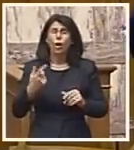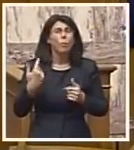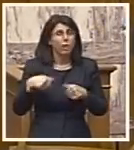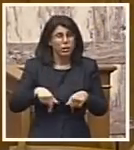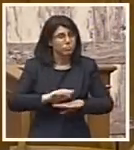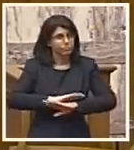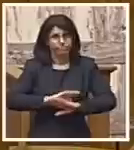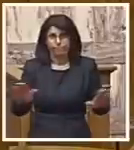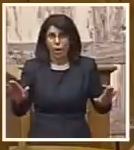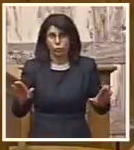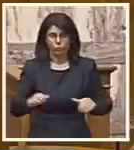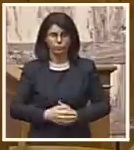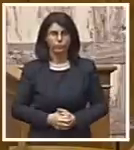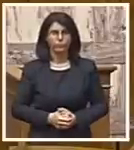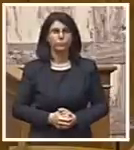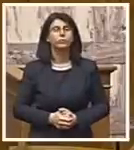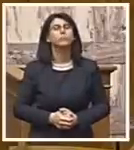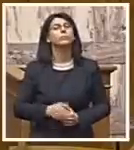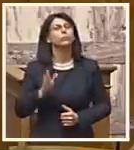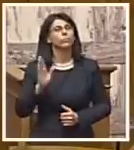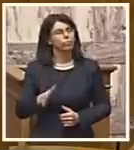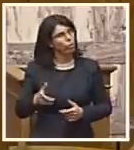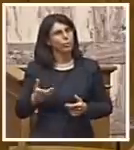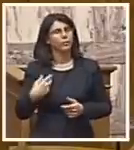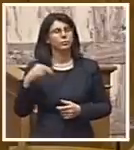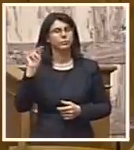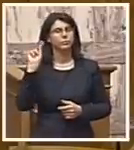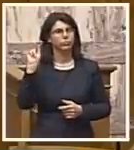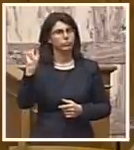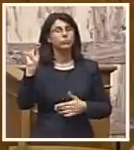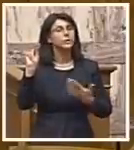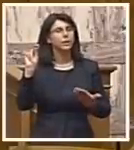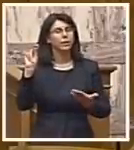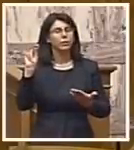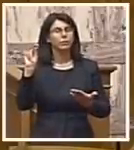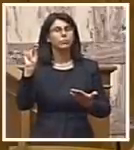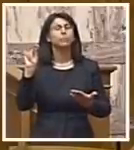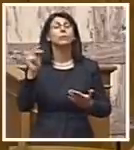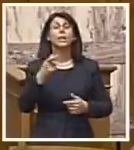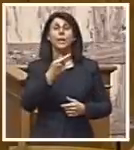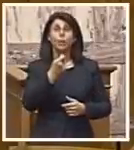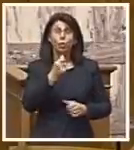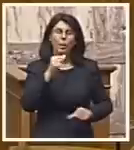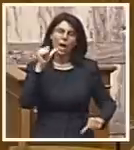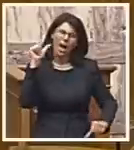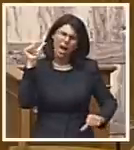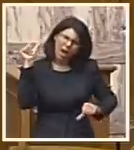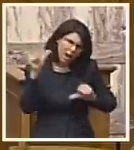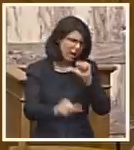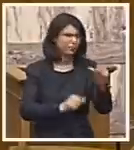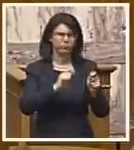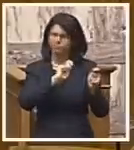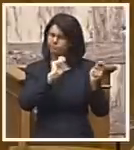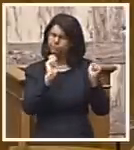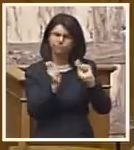Αυτά τέλειωσαν. Μπορούμε όμως να υποσχεθούμε ότι αλλάζει ριζικά η οικονομία μας, ώστε να ξεπροβάλλει και